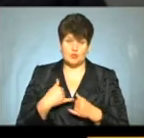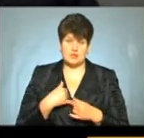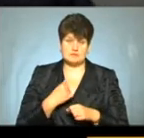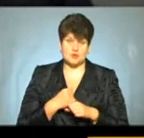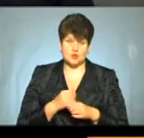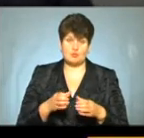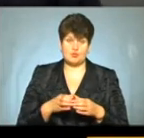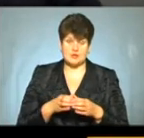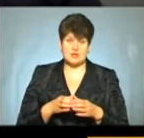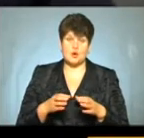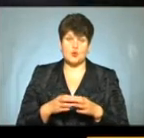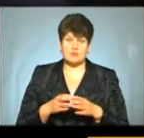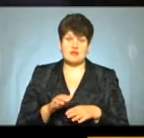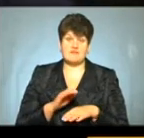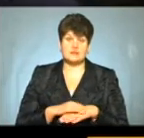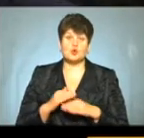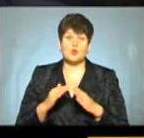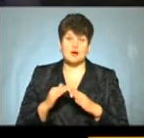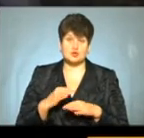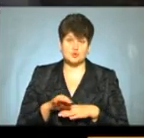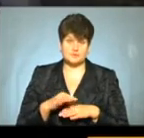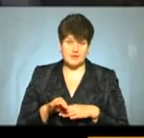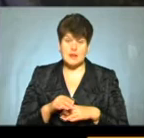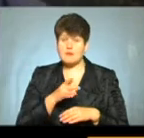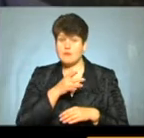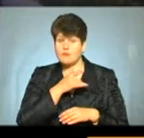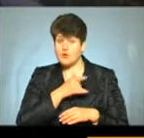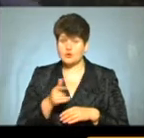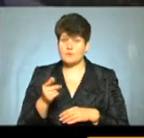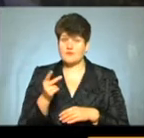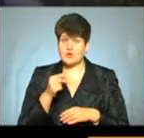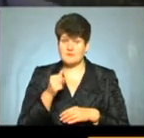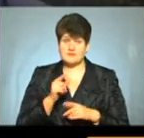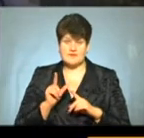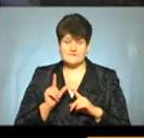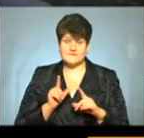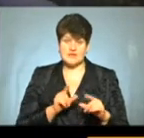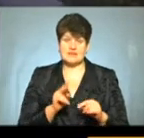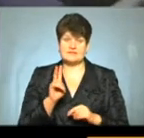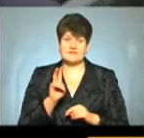група зреагування на факти домашнього насильства, і протягом півтора місяці вона виїхала на